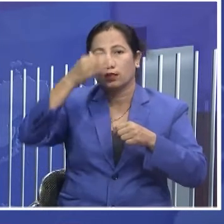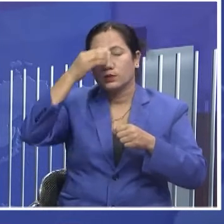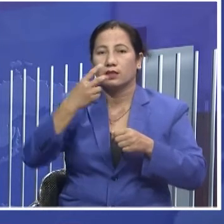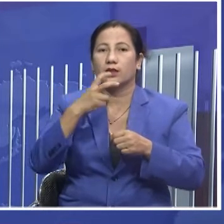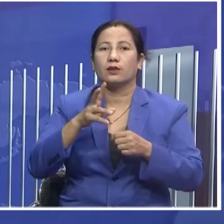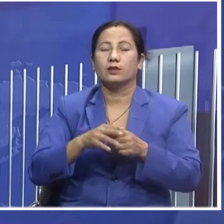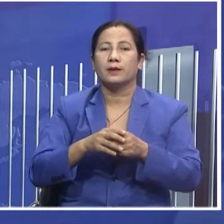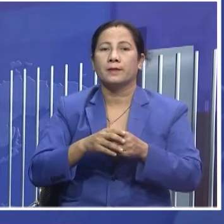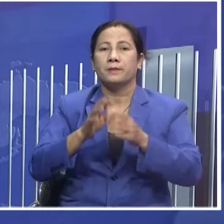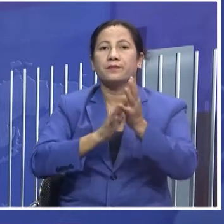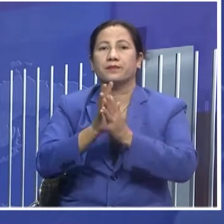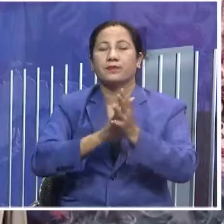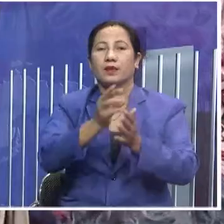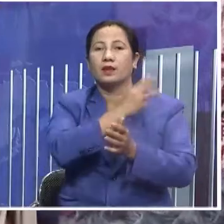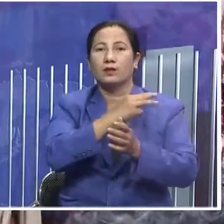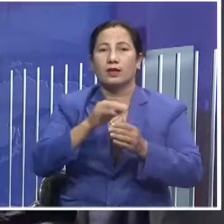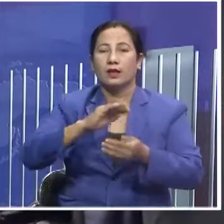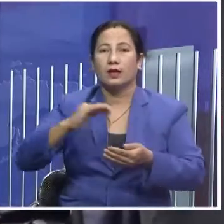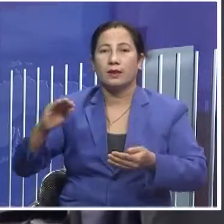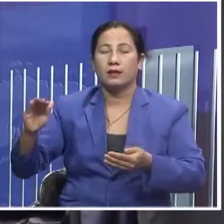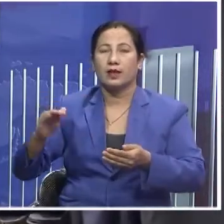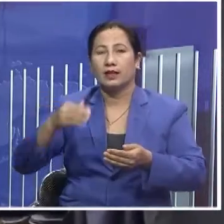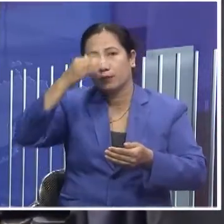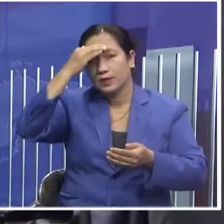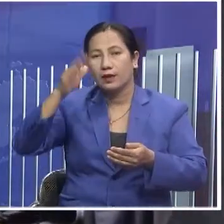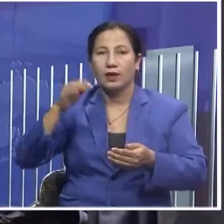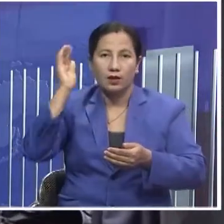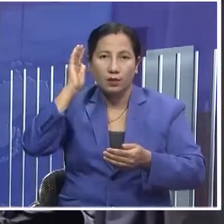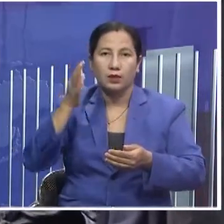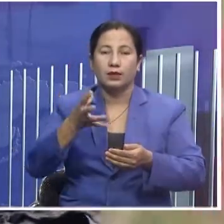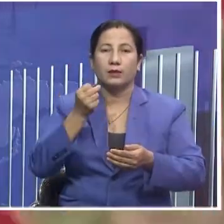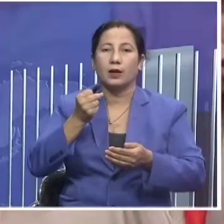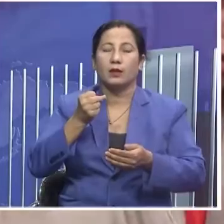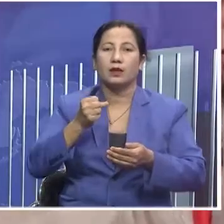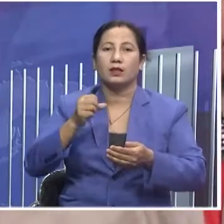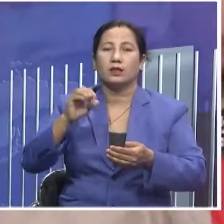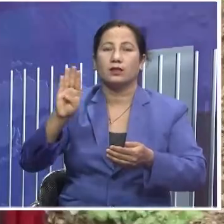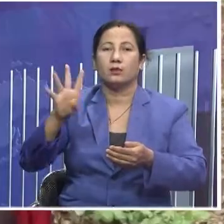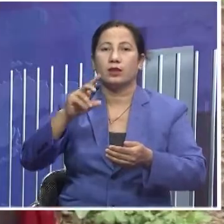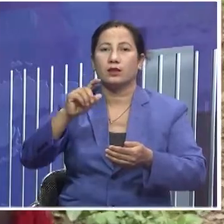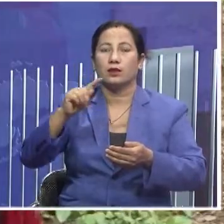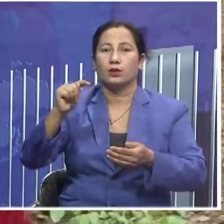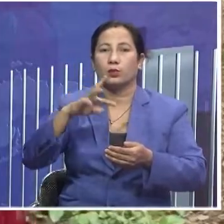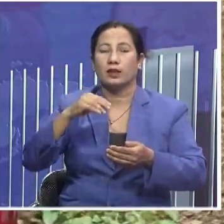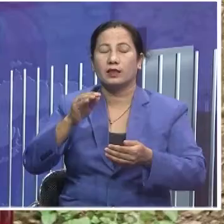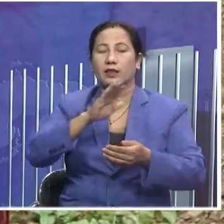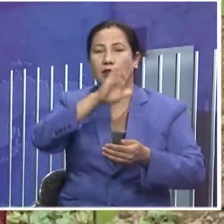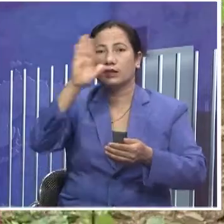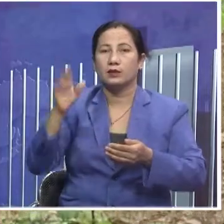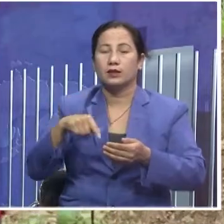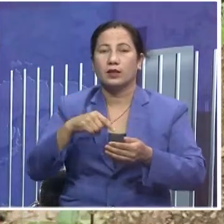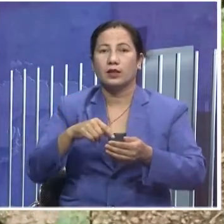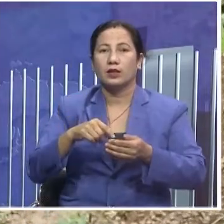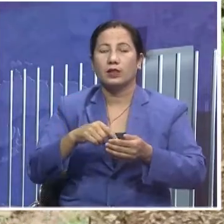छ। राउटे समुदायका बालबालिका बिरामी भएको खबर थाहा पाएपछि बनगाड कुपिन्डे नगरपालिका देवस्थलका स्वास्थ्य चौकी